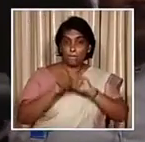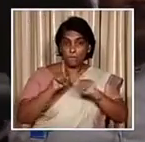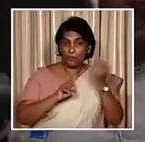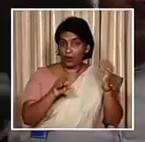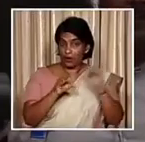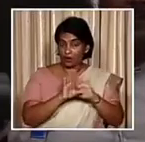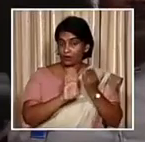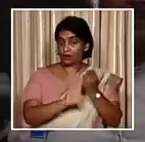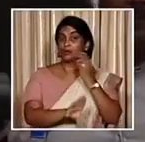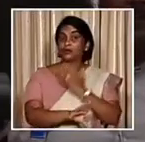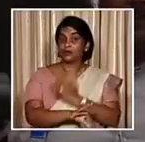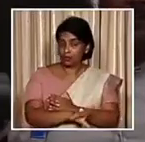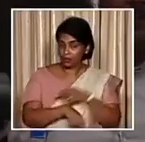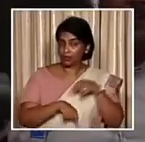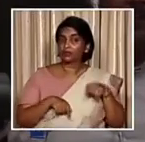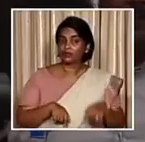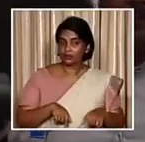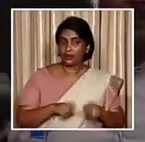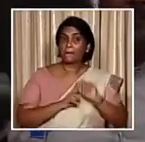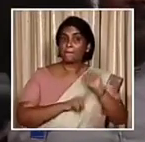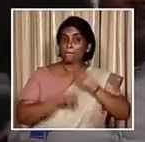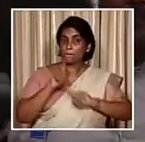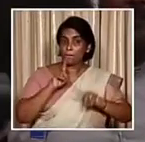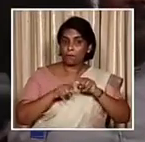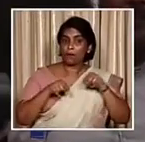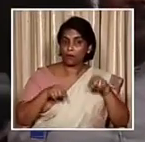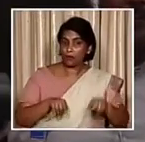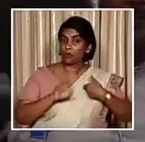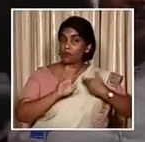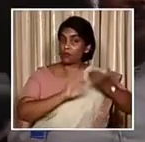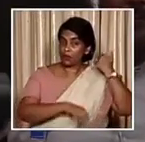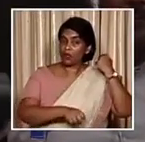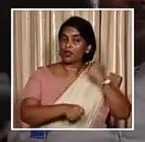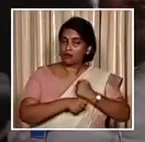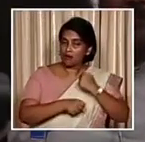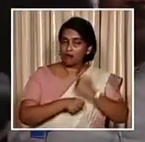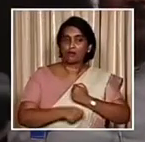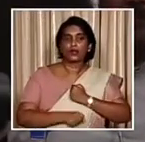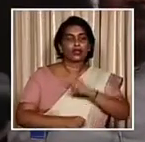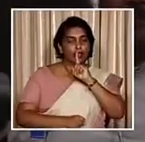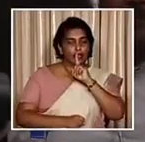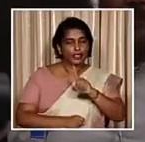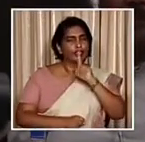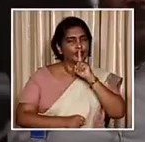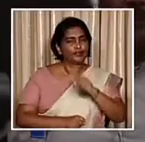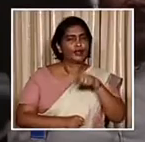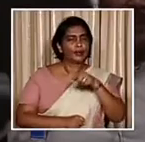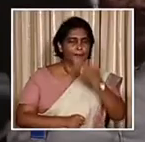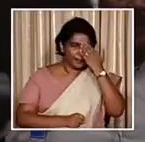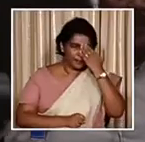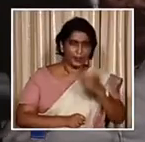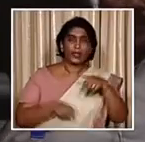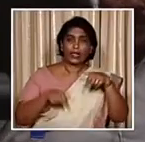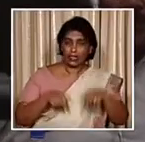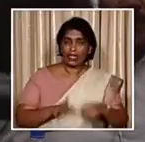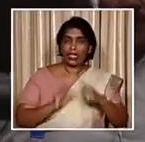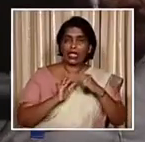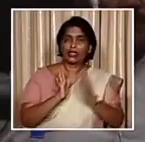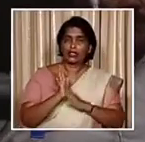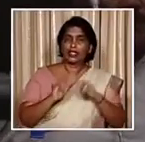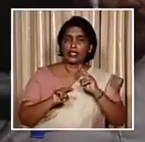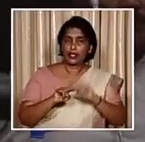ඉඳන් අපි මේ සභාවේදී එවකට රජයට කිව්වා කරුණාකරලා මේ අවස්ථාවේදී